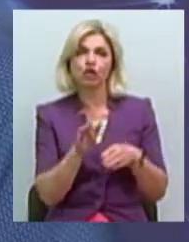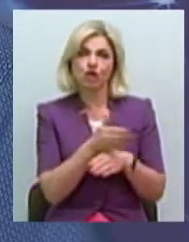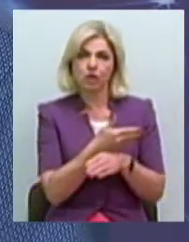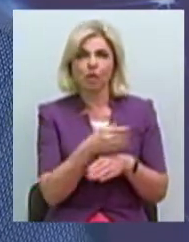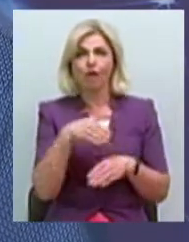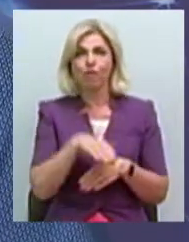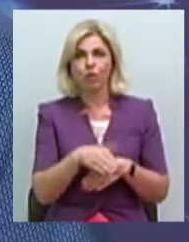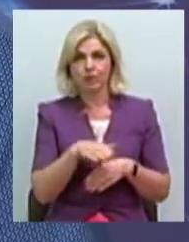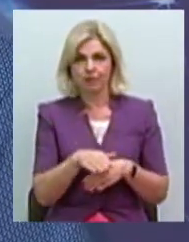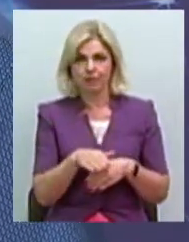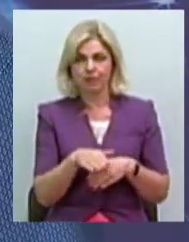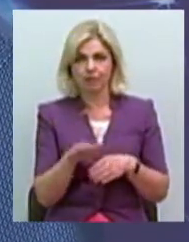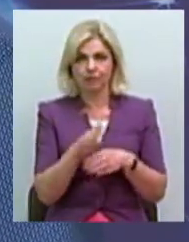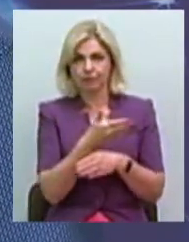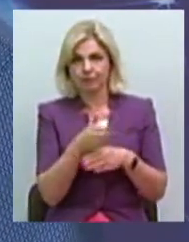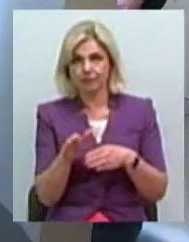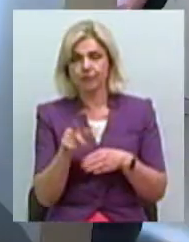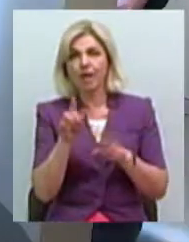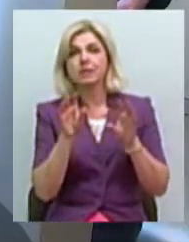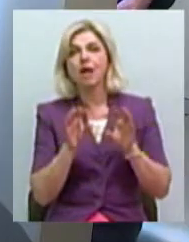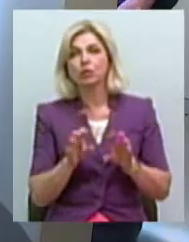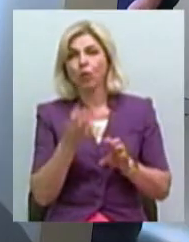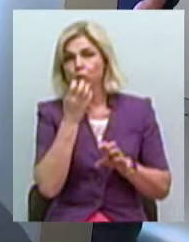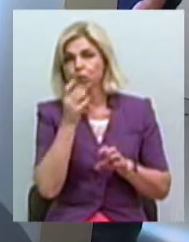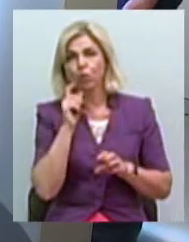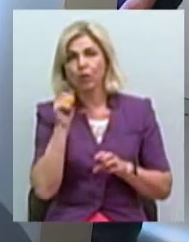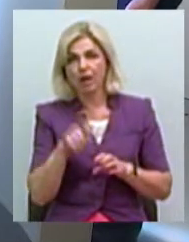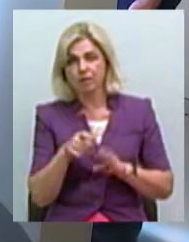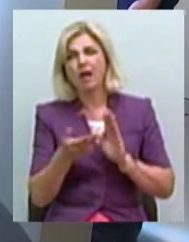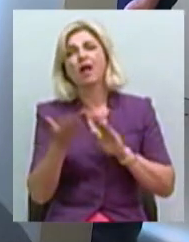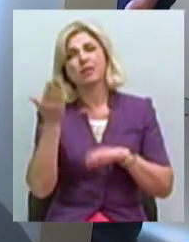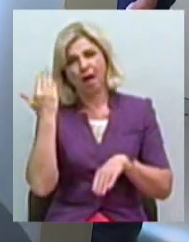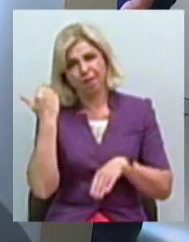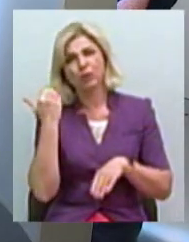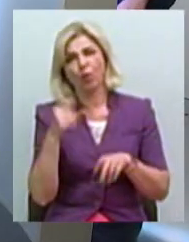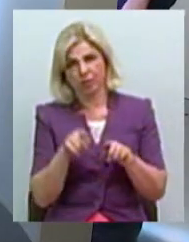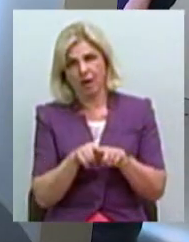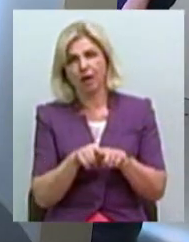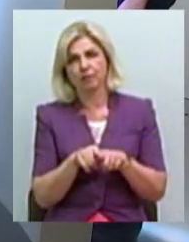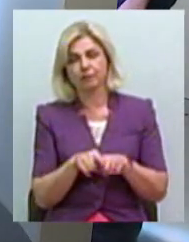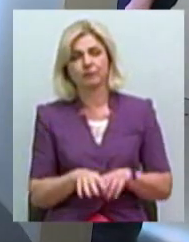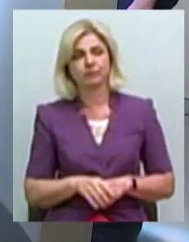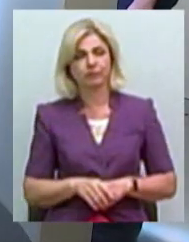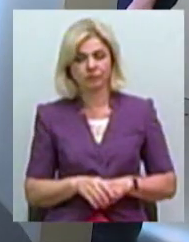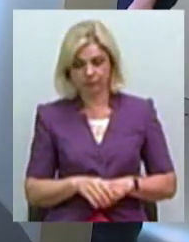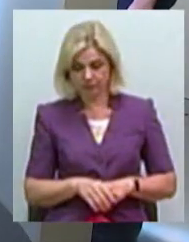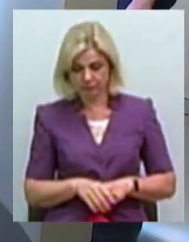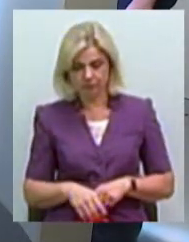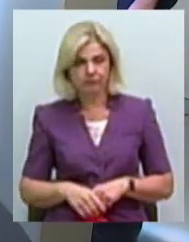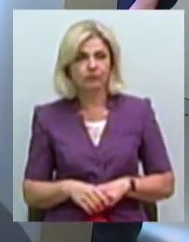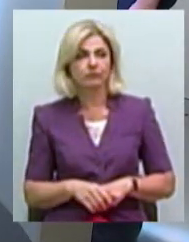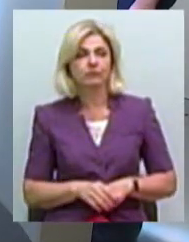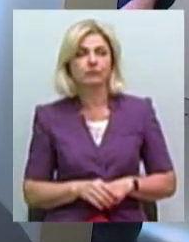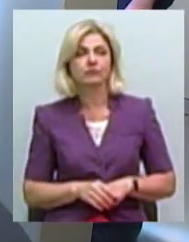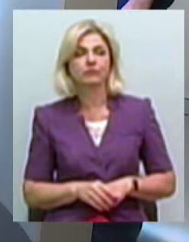Вознесенському. Враховуючи статус Южноукраїнська, цей район давно такий напіврозділений. Враховуючи, так, і шляхи,